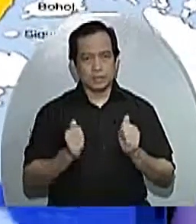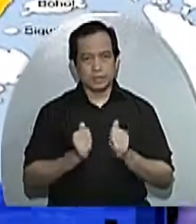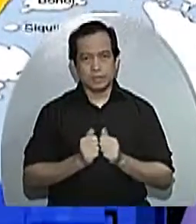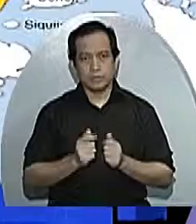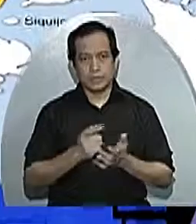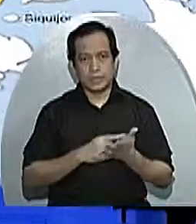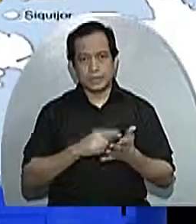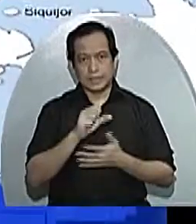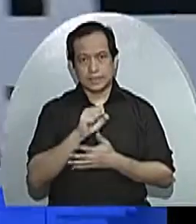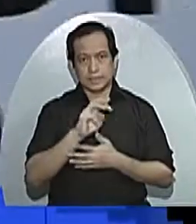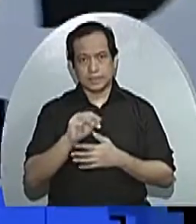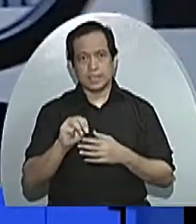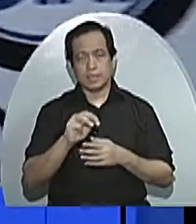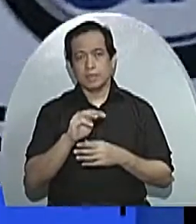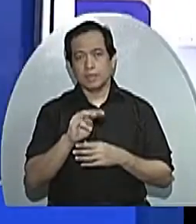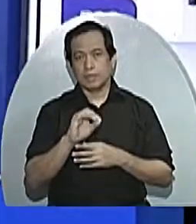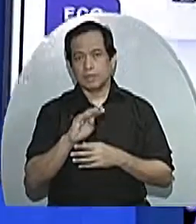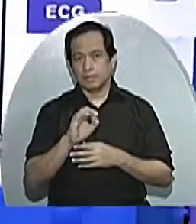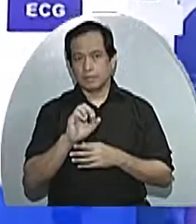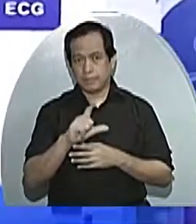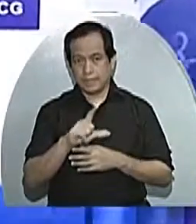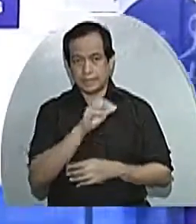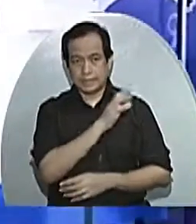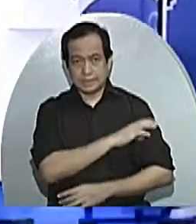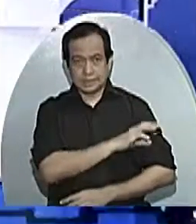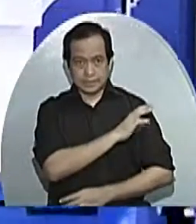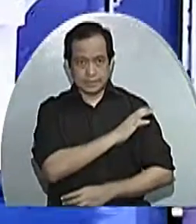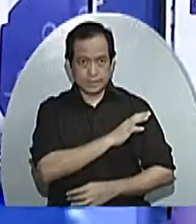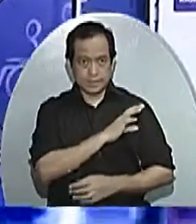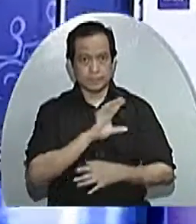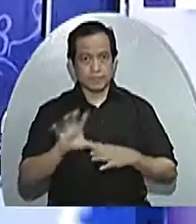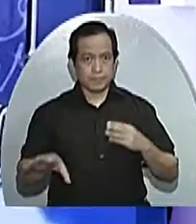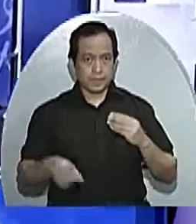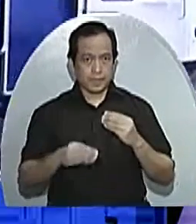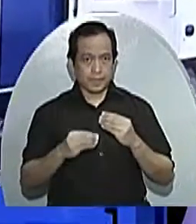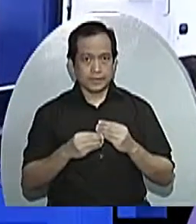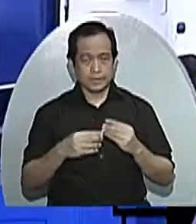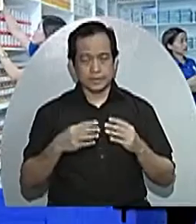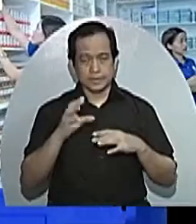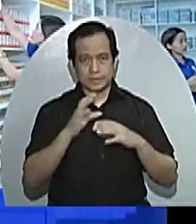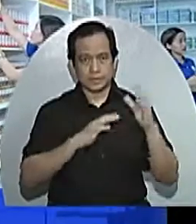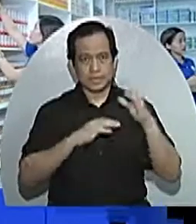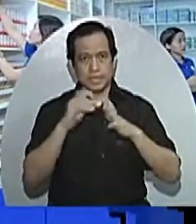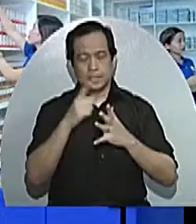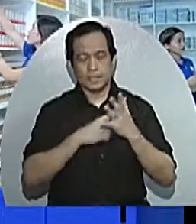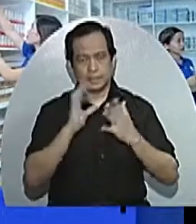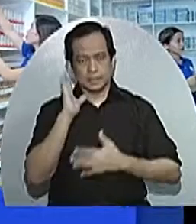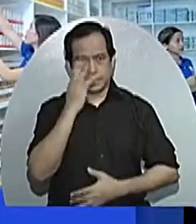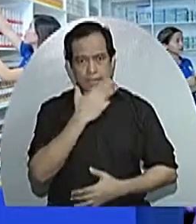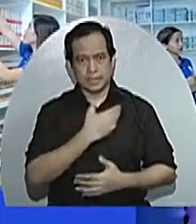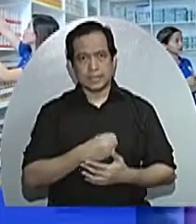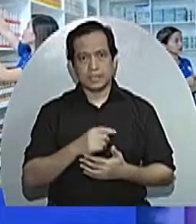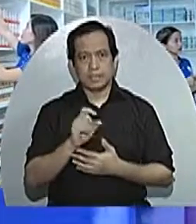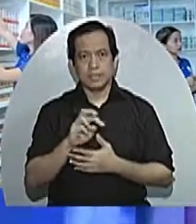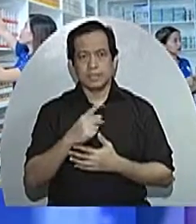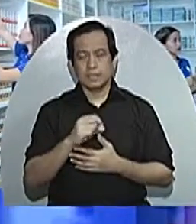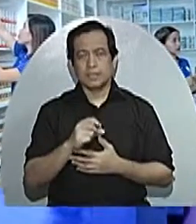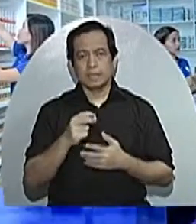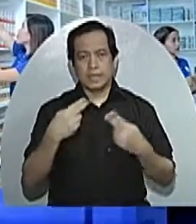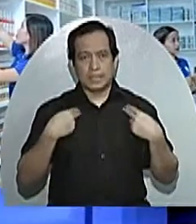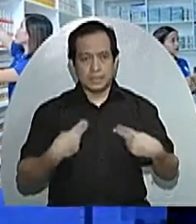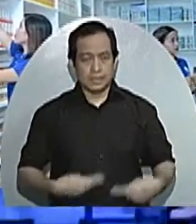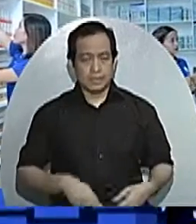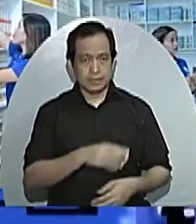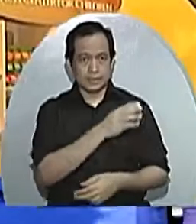Mindanao dala ang kanilang SM Mobile Clinic. Dagdag pa ang pagpapatayo at pagpapaganda ng mga